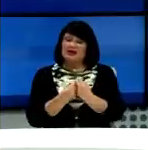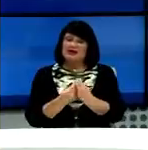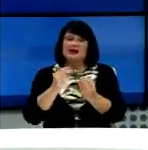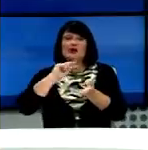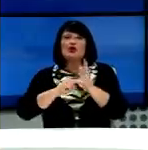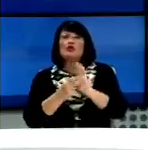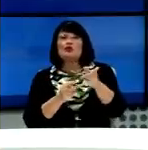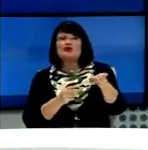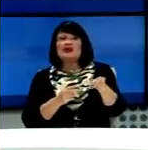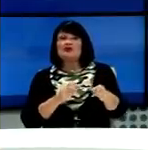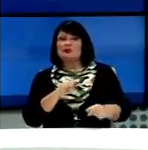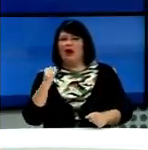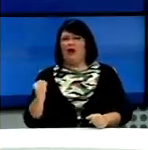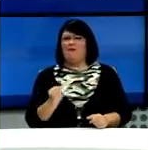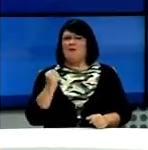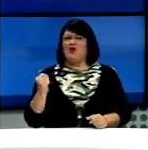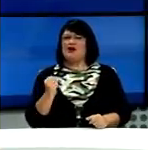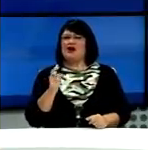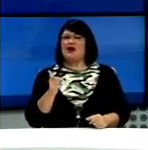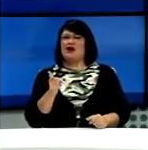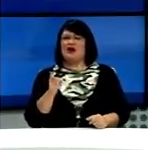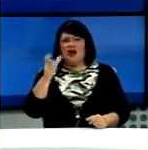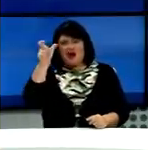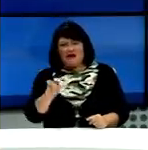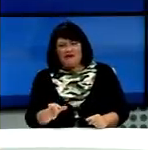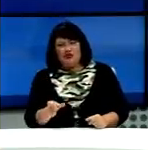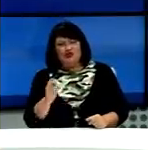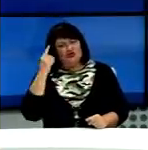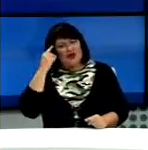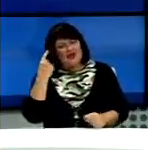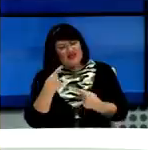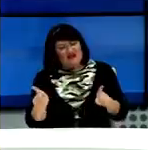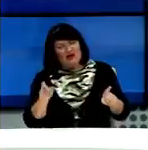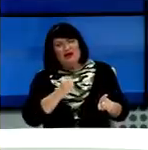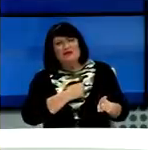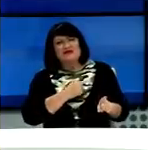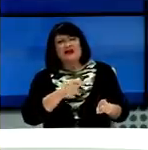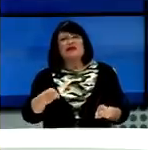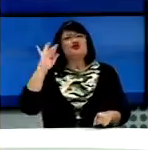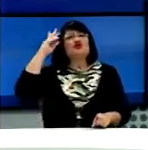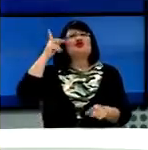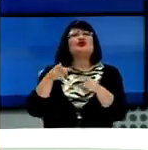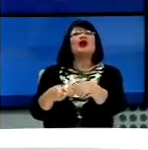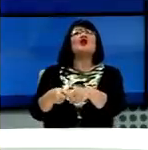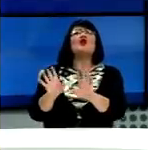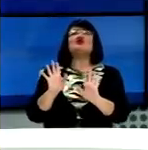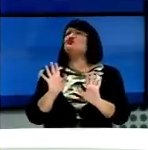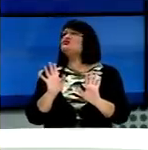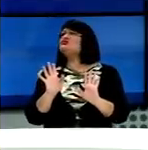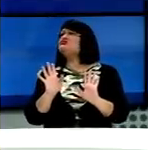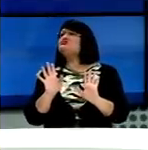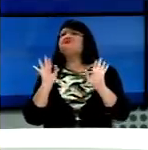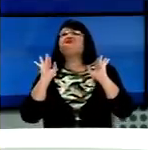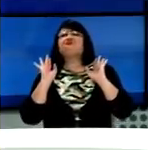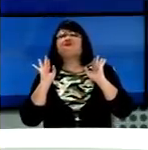το, λίγο απολυταρχικό στην αντίληψή του. Αυτός που κάνει κριτική, που έχει άλλη άποψη, είναι με τους ψεκασμένους. Με αυτούς που